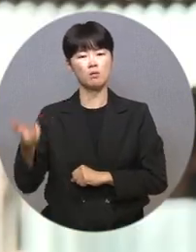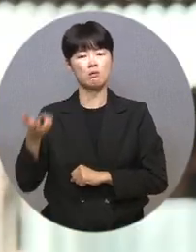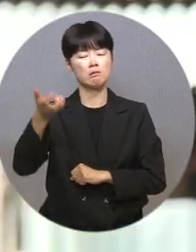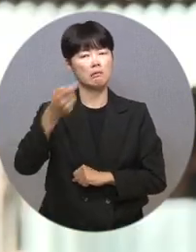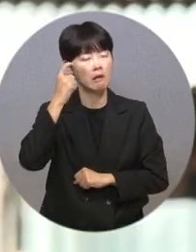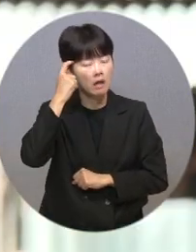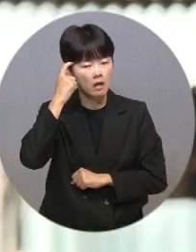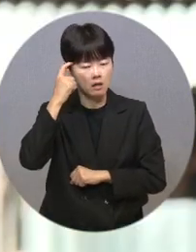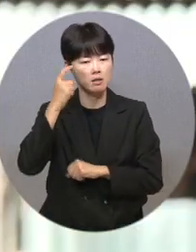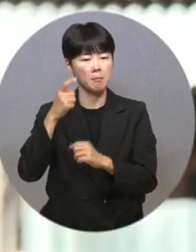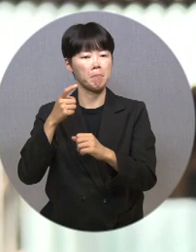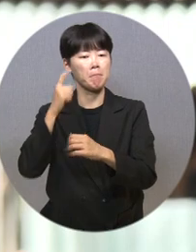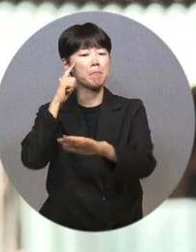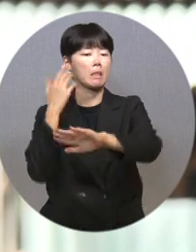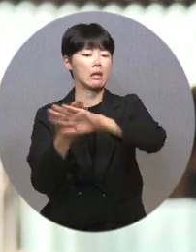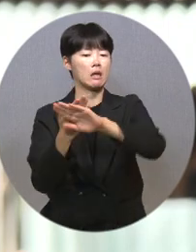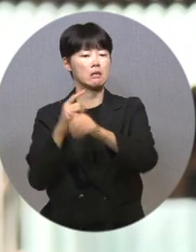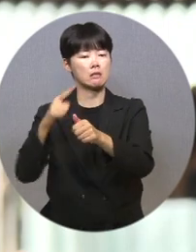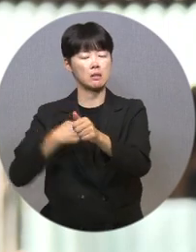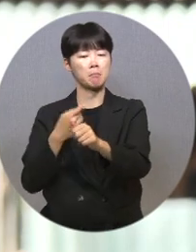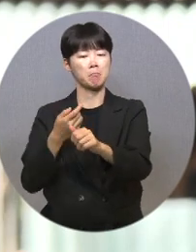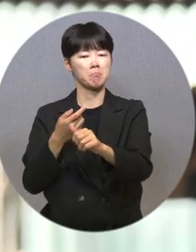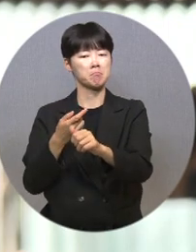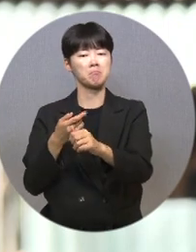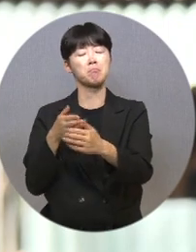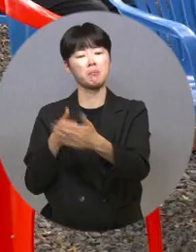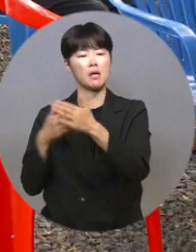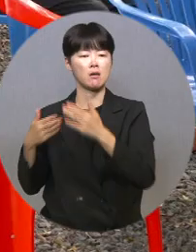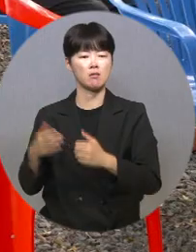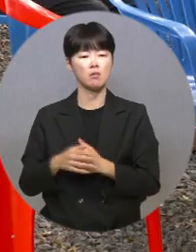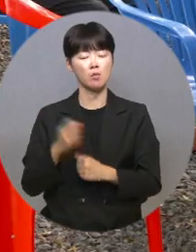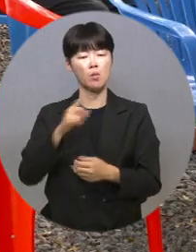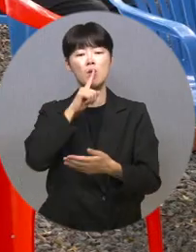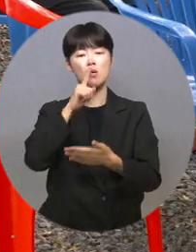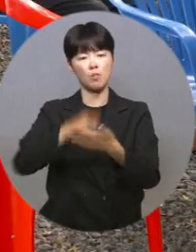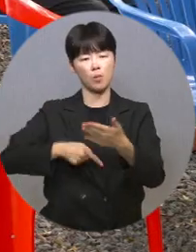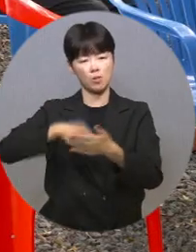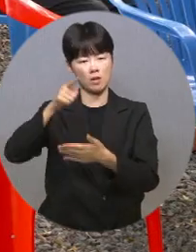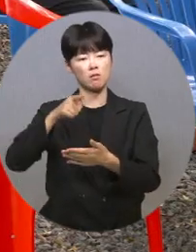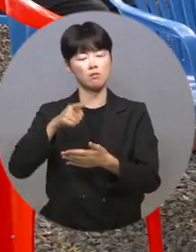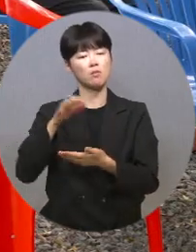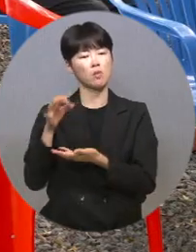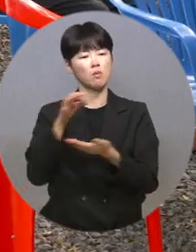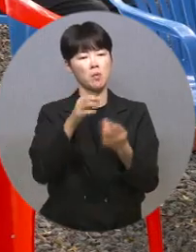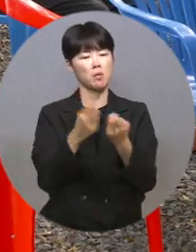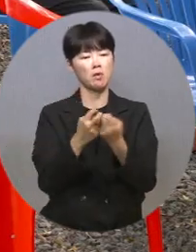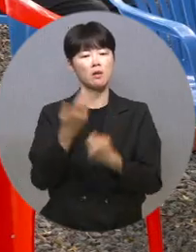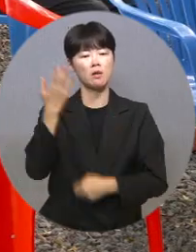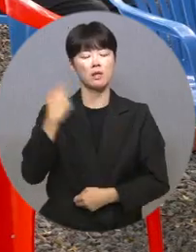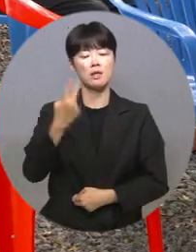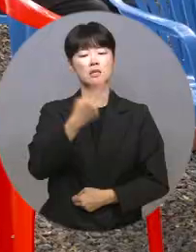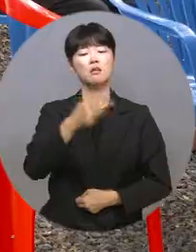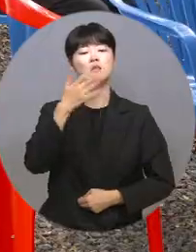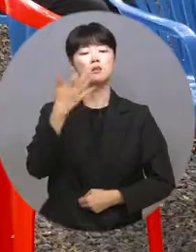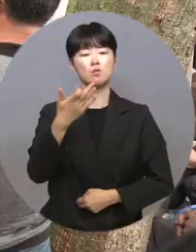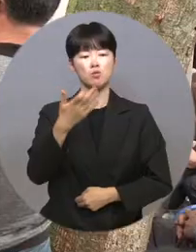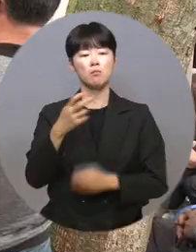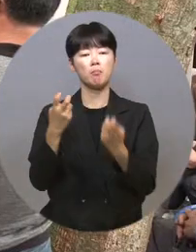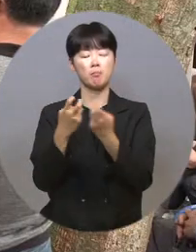반대로 무산됐습니다. 보상금 문제도 불거졌습니다. 지난 2019년 보상법이